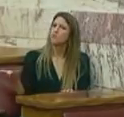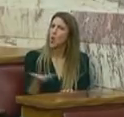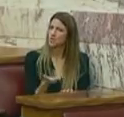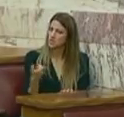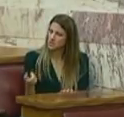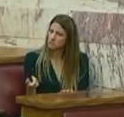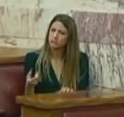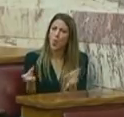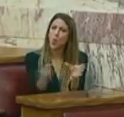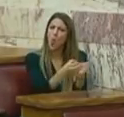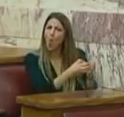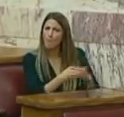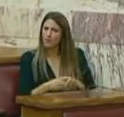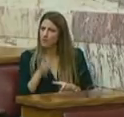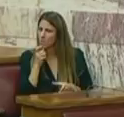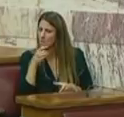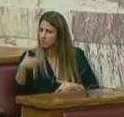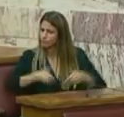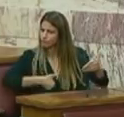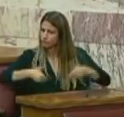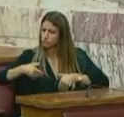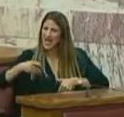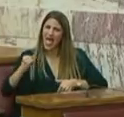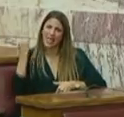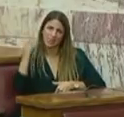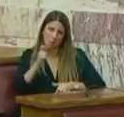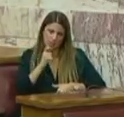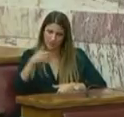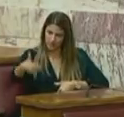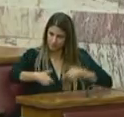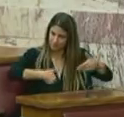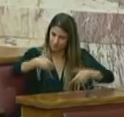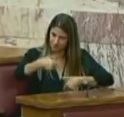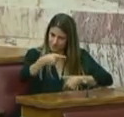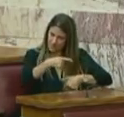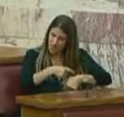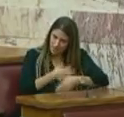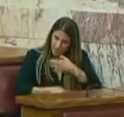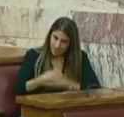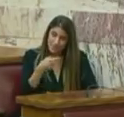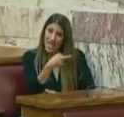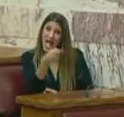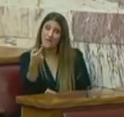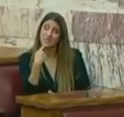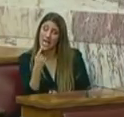τα κόμματα της αντιπολίτευσης, τα οποία ενώ διάνθιζαν